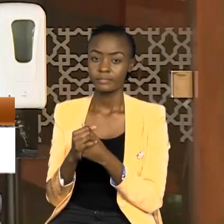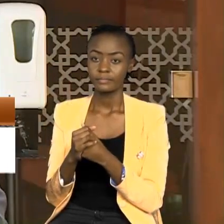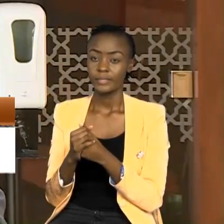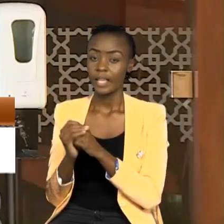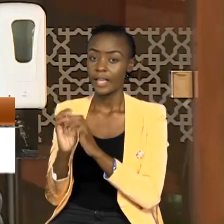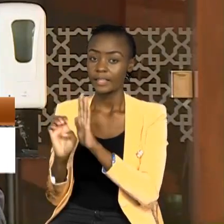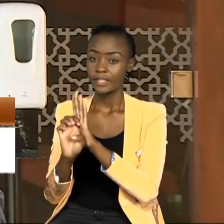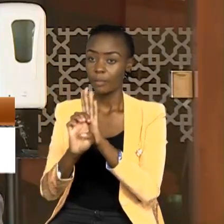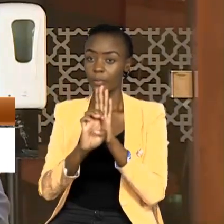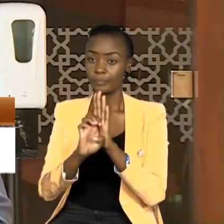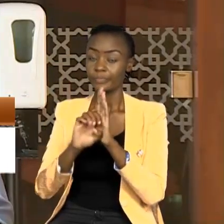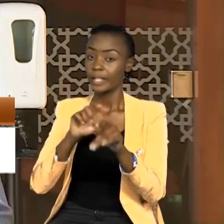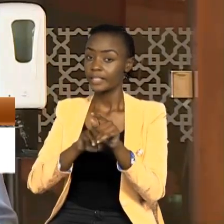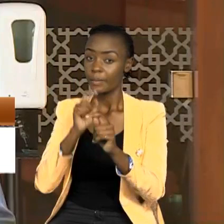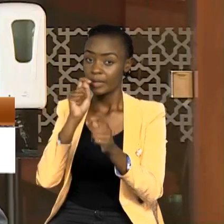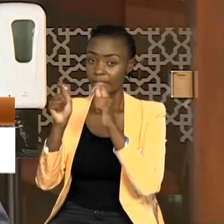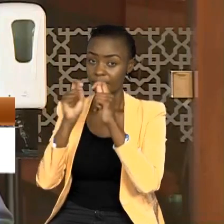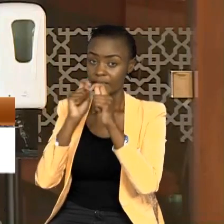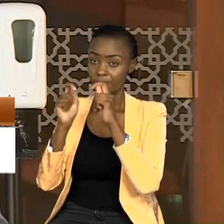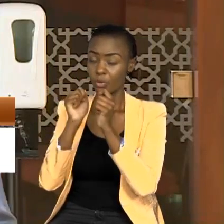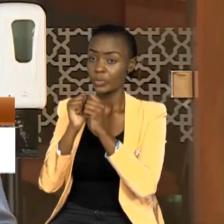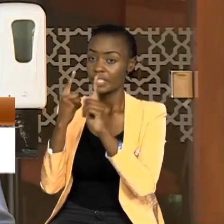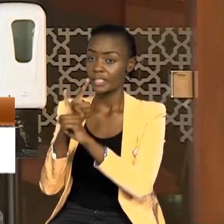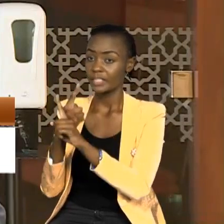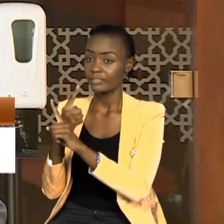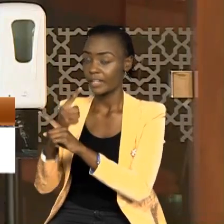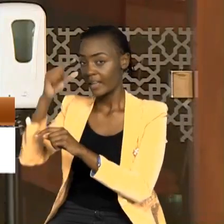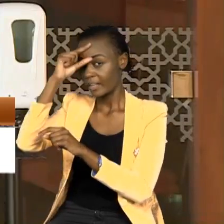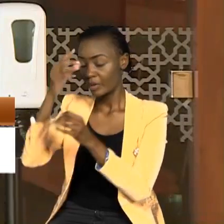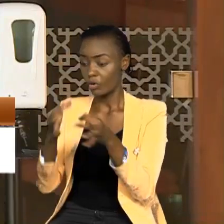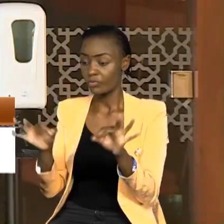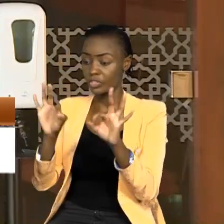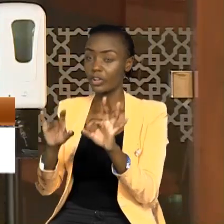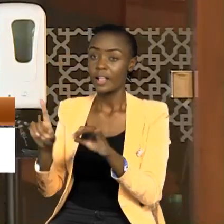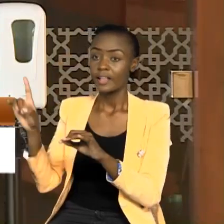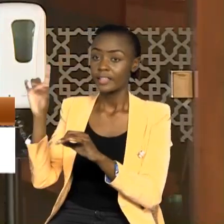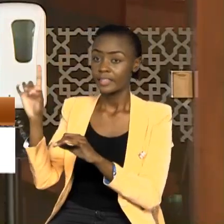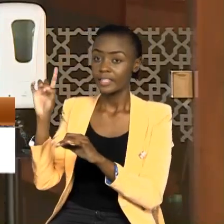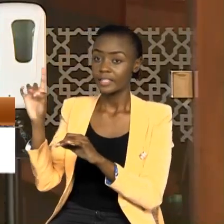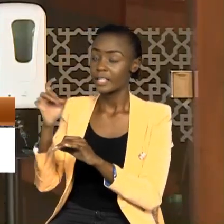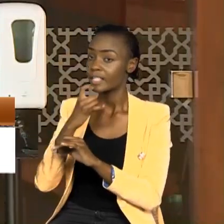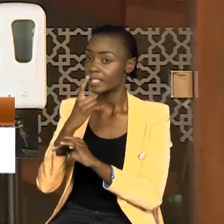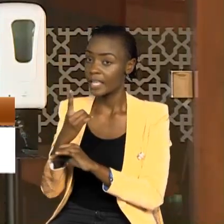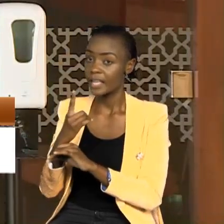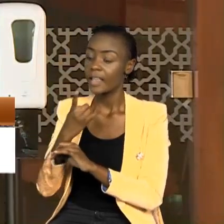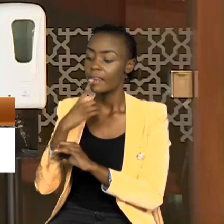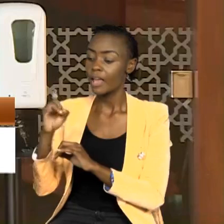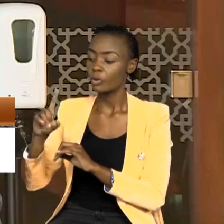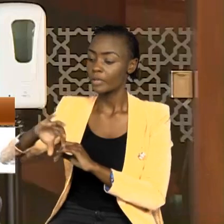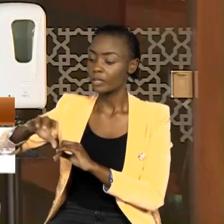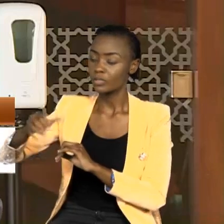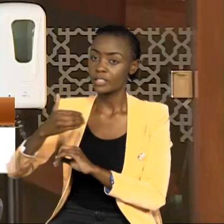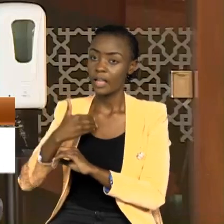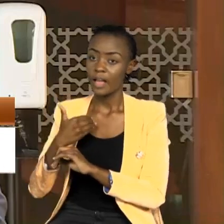mfano, kwenye mahojiano na maafisa mbalimbali wa serikali, shirika hili liliweza kubaini kwamba katika kaunti ya Nairobi,